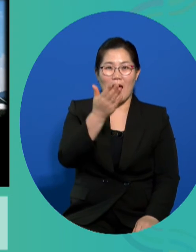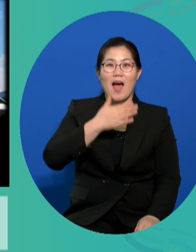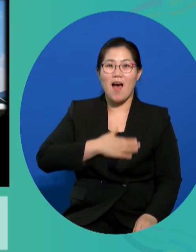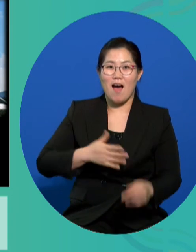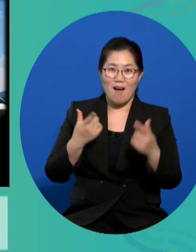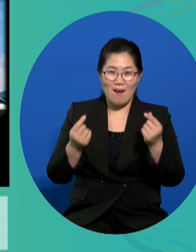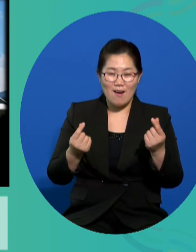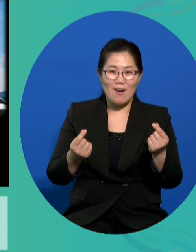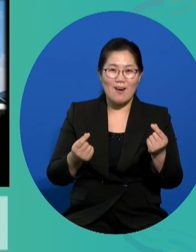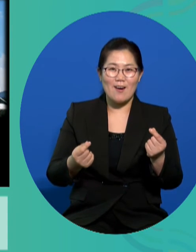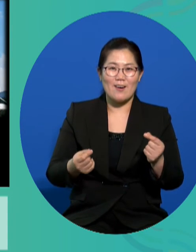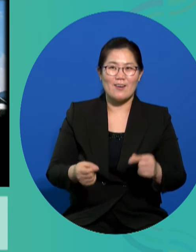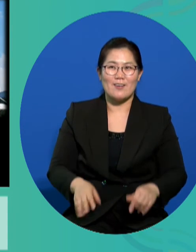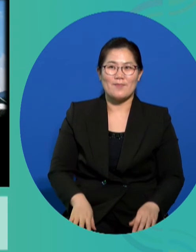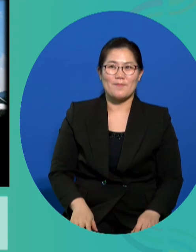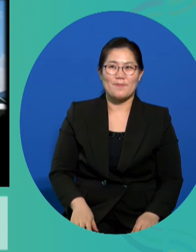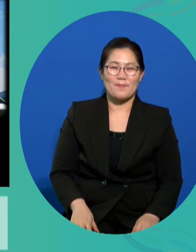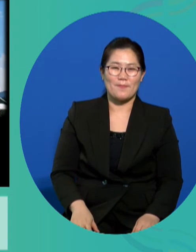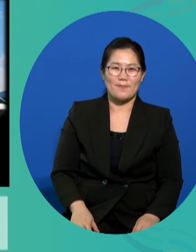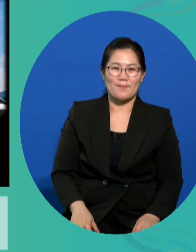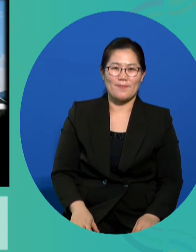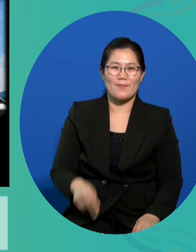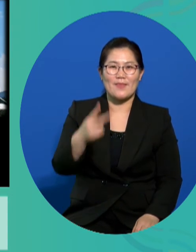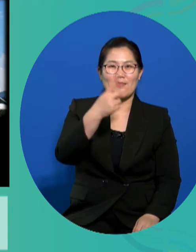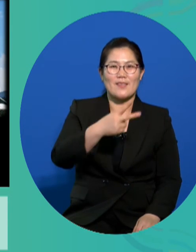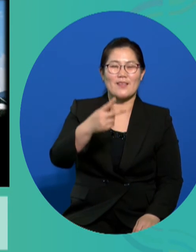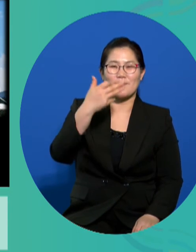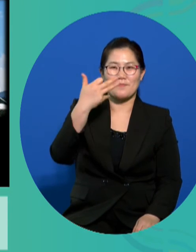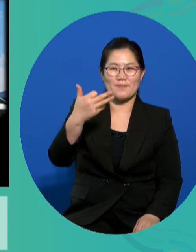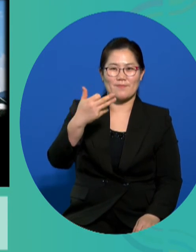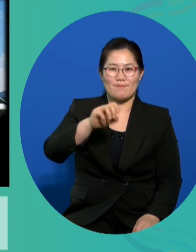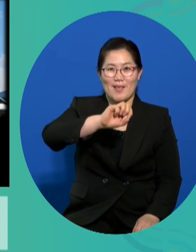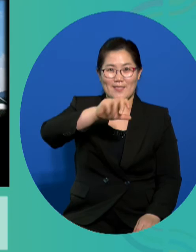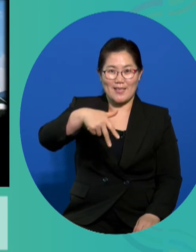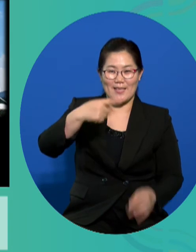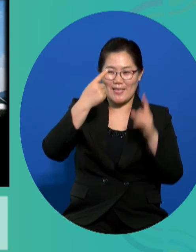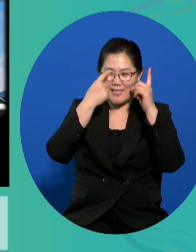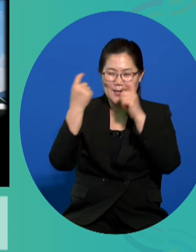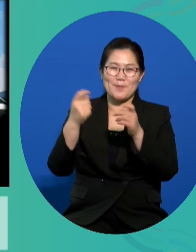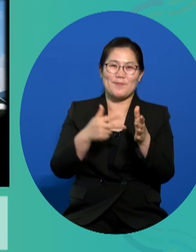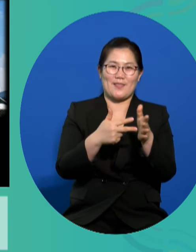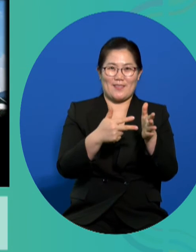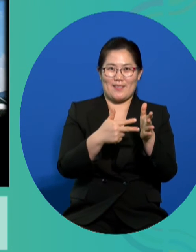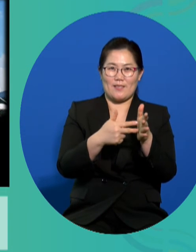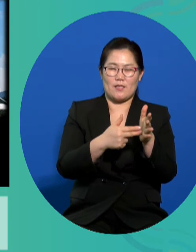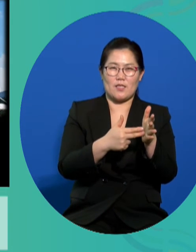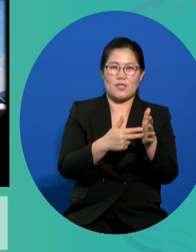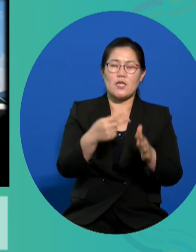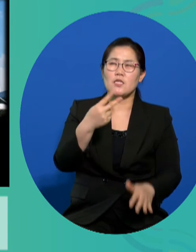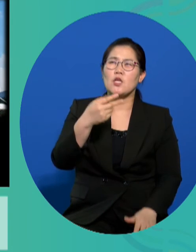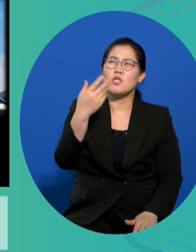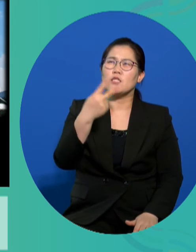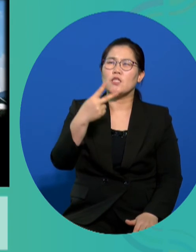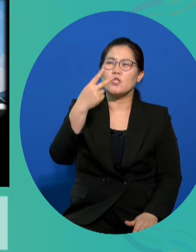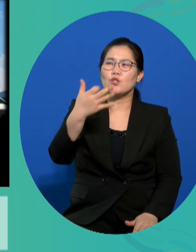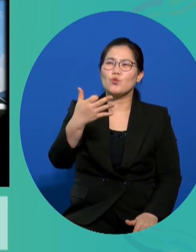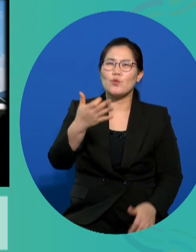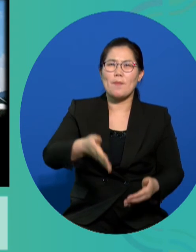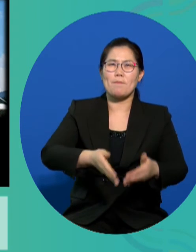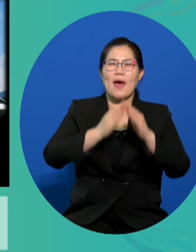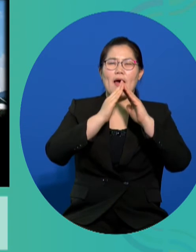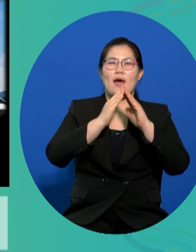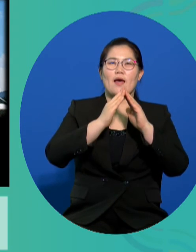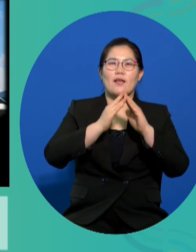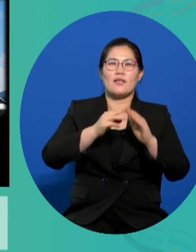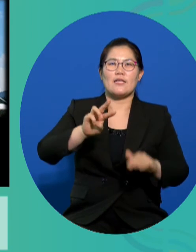이게 주관하고 있는 데가 이제 2018 평창 기념 재단입니다. 그래서 2019년 설립돼서 적은 돈이지만 350억